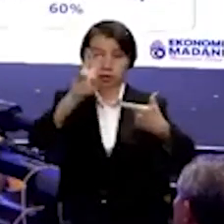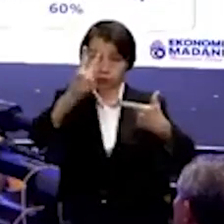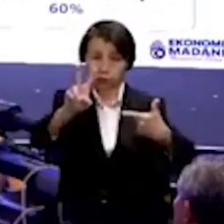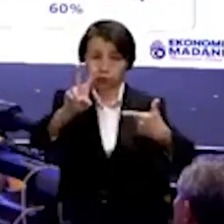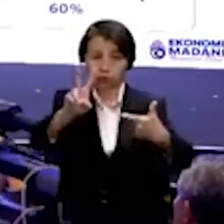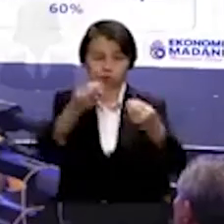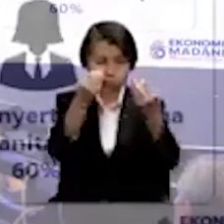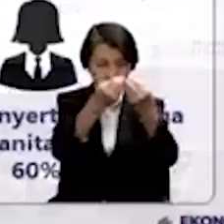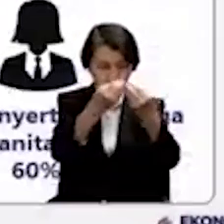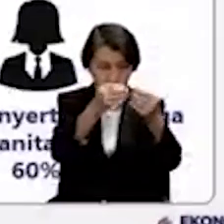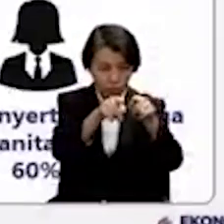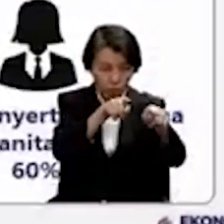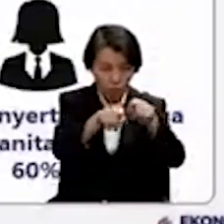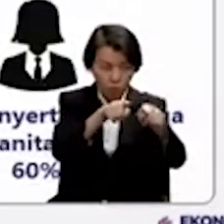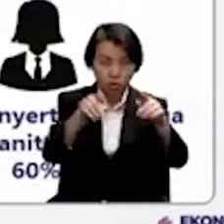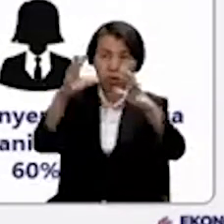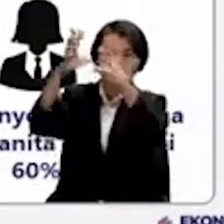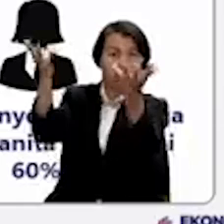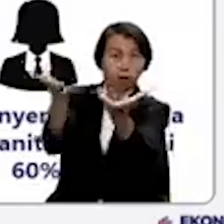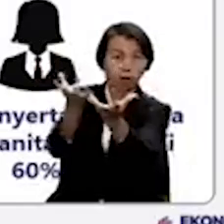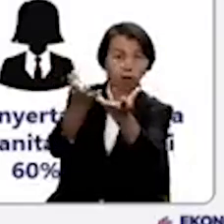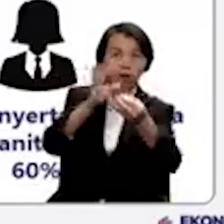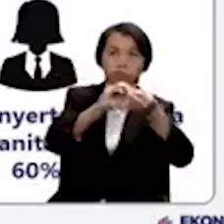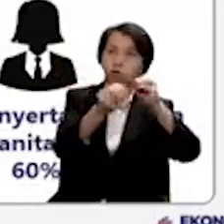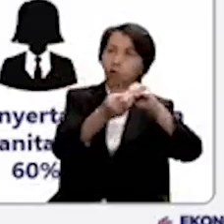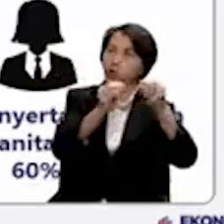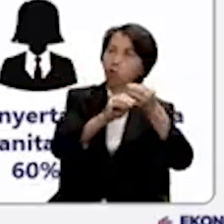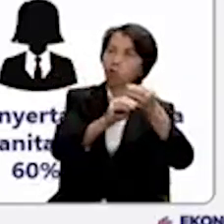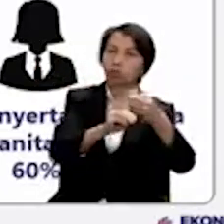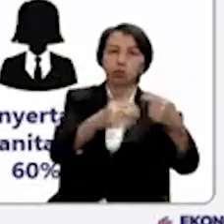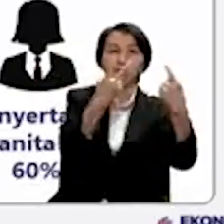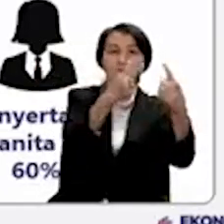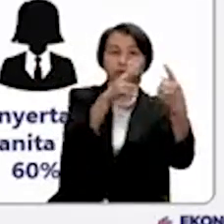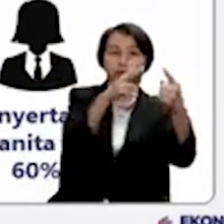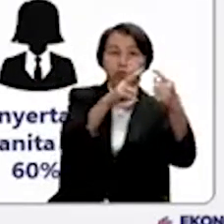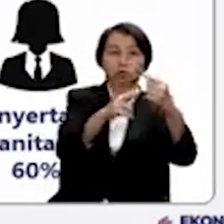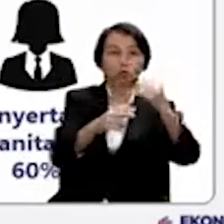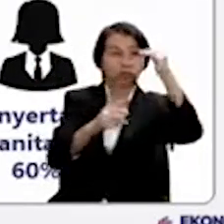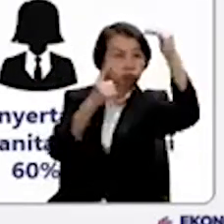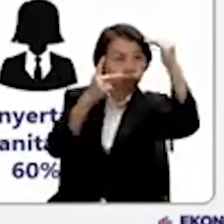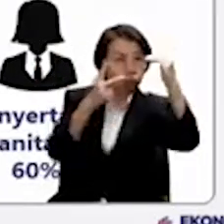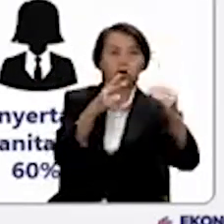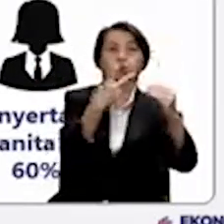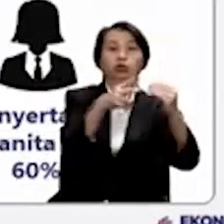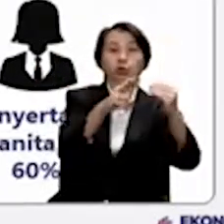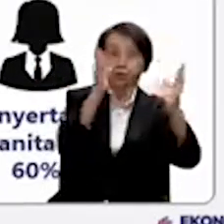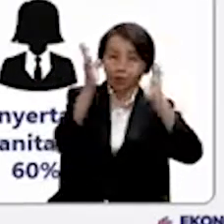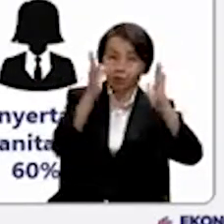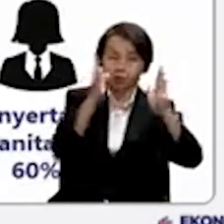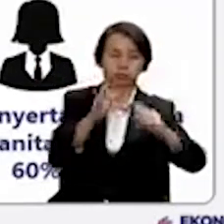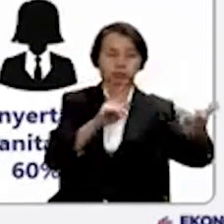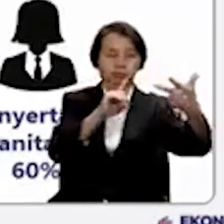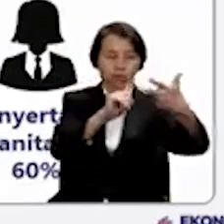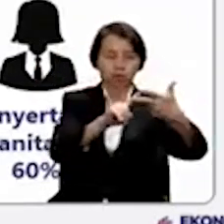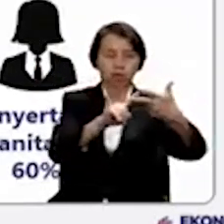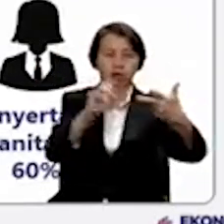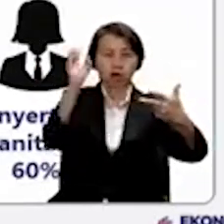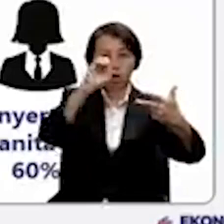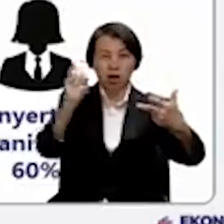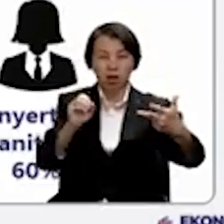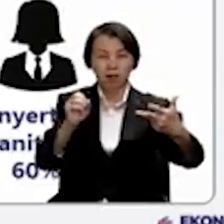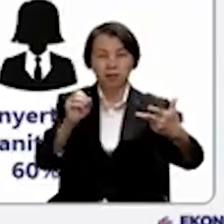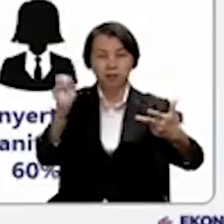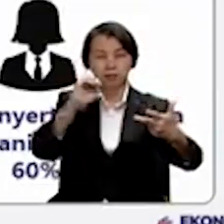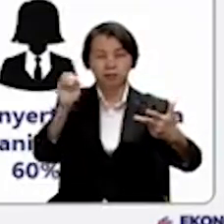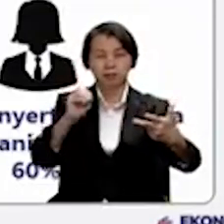indeks daya saing global di tangga ke-12 teratas dunia. Ketiga, peratusan pendapatan